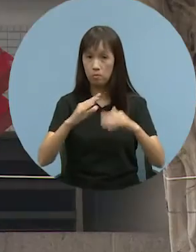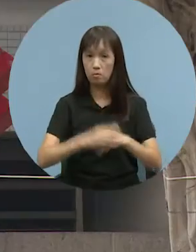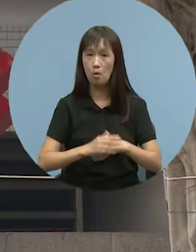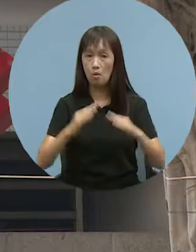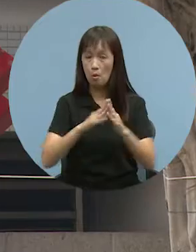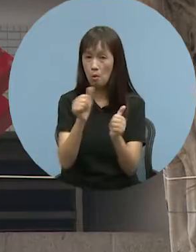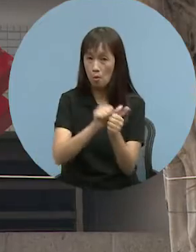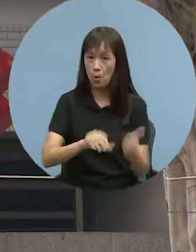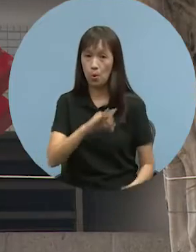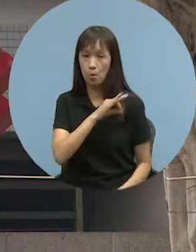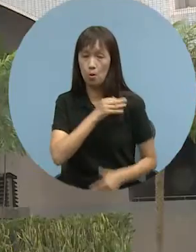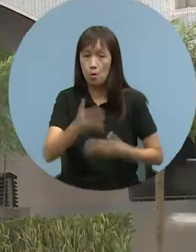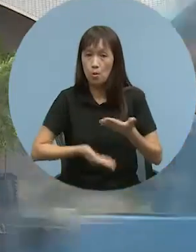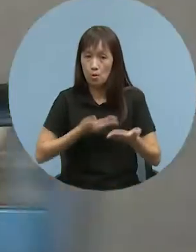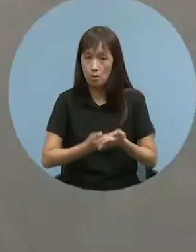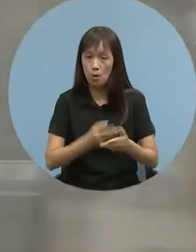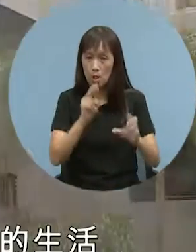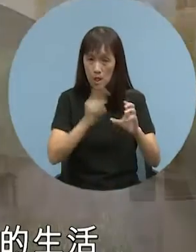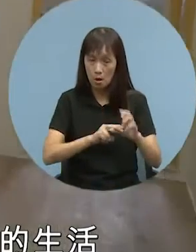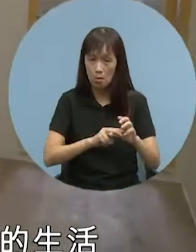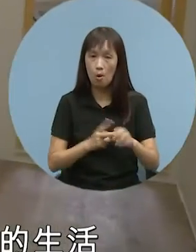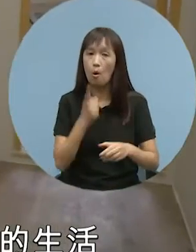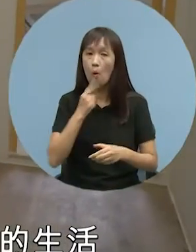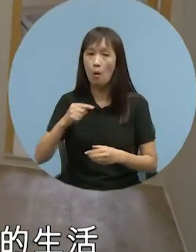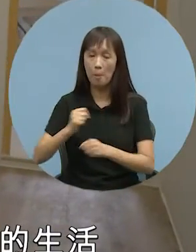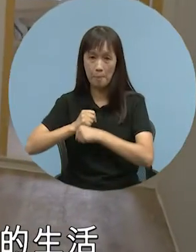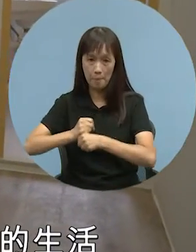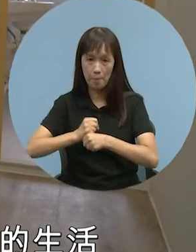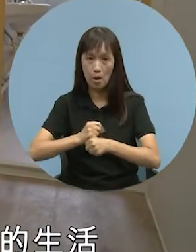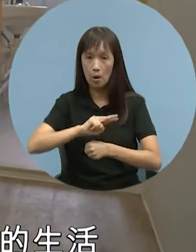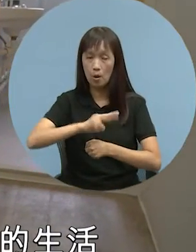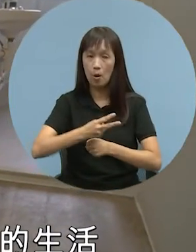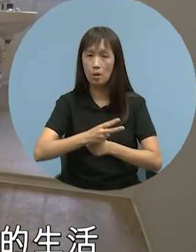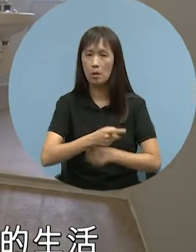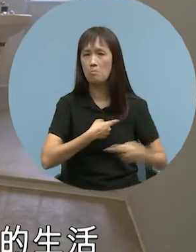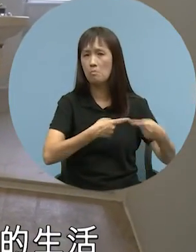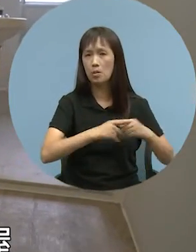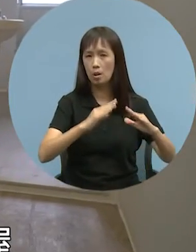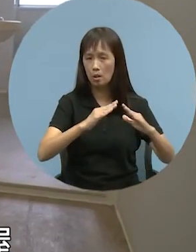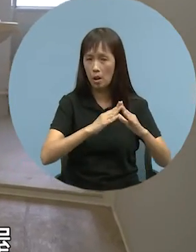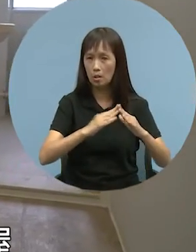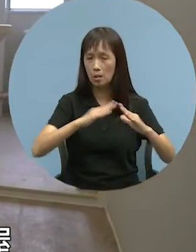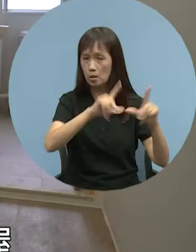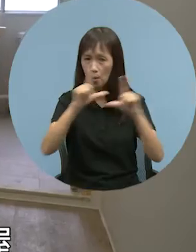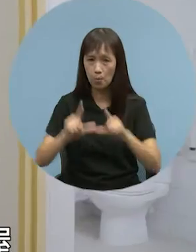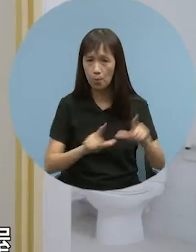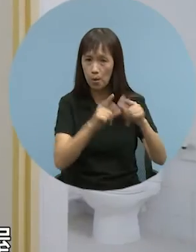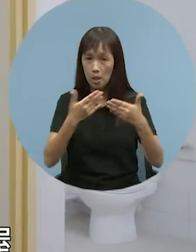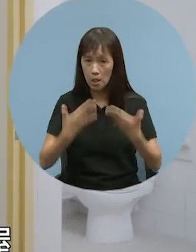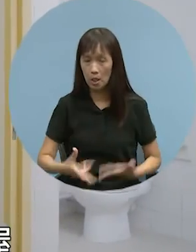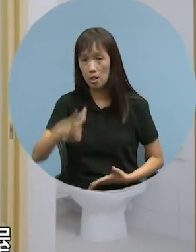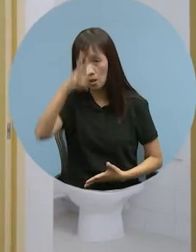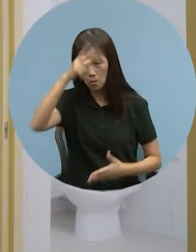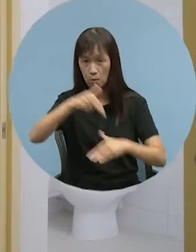研究重建西环村和码头围村，而为了改善居于不适切居所家庭的生活，现届政府推出过渡性